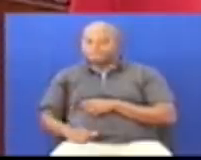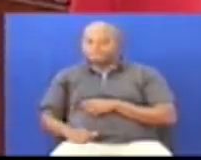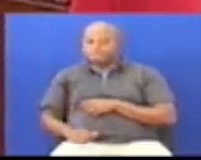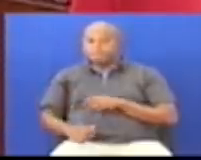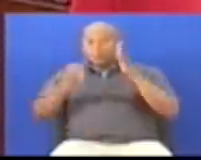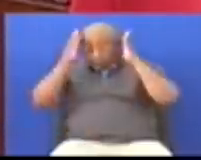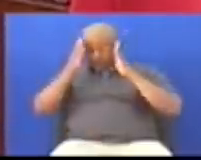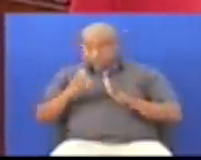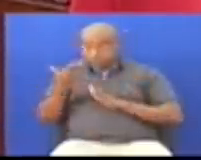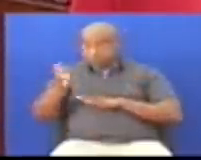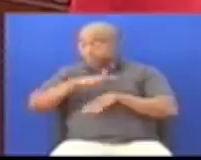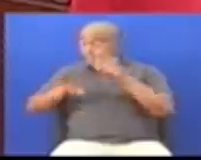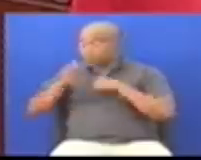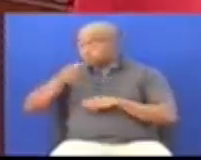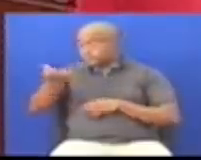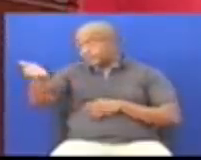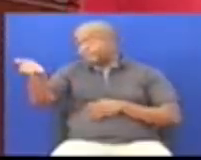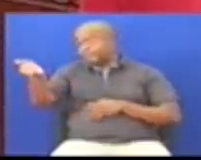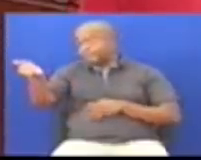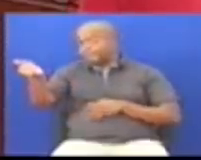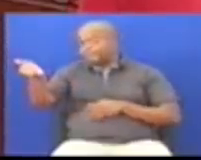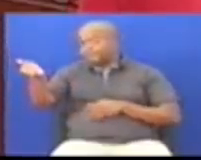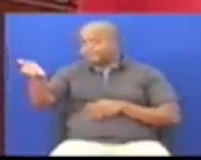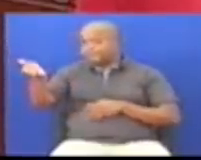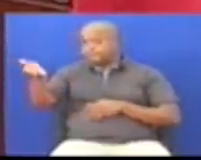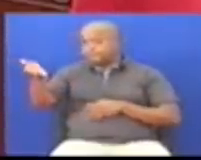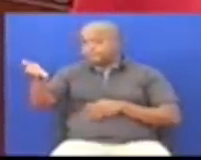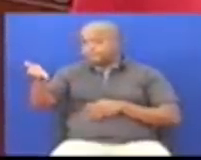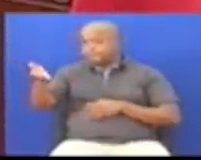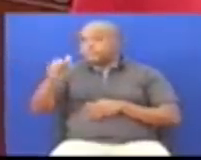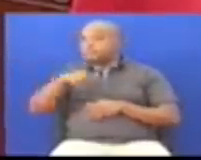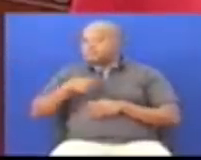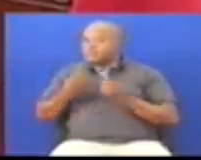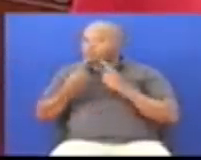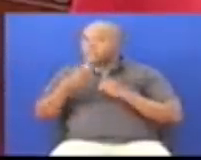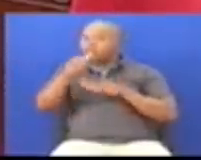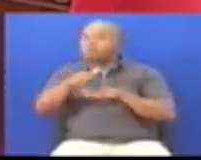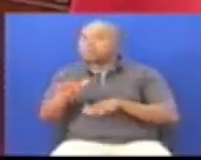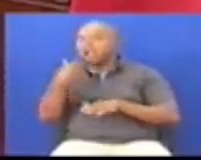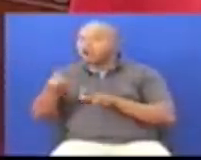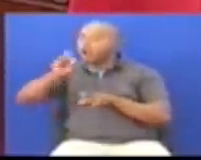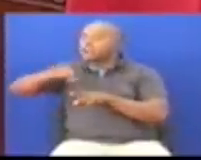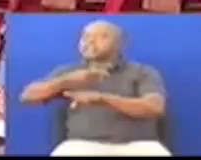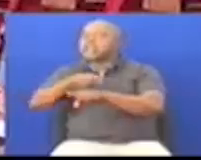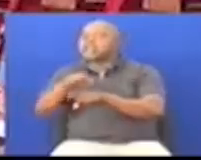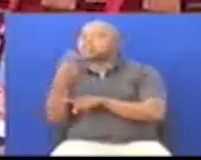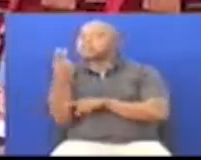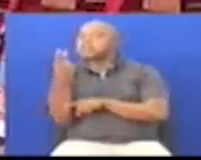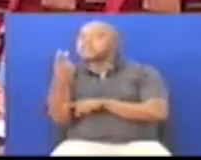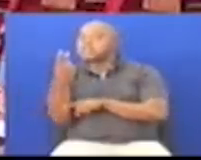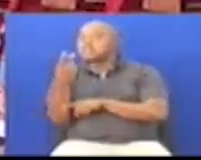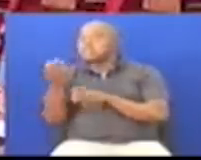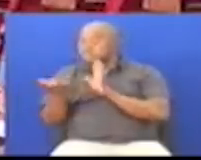Naibu Speaker, ukiona kama, kwa sababu mimi huwa naongea pole pole, ukiniongezea vidakika viwili si mbaya, ili nilielezee